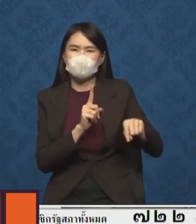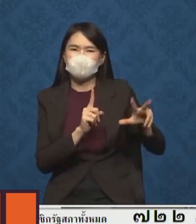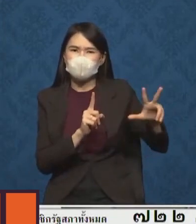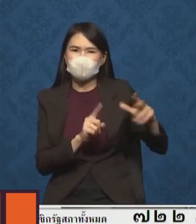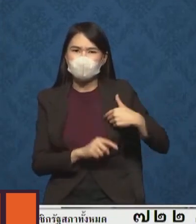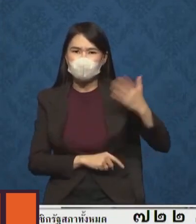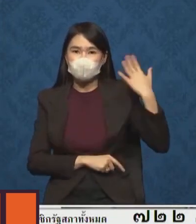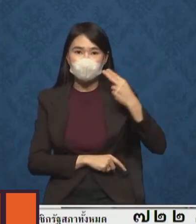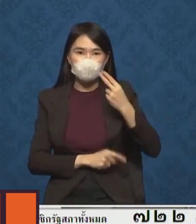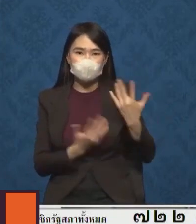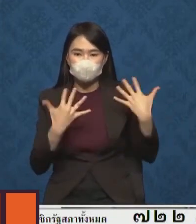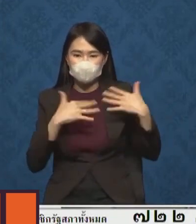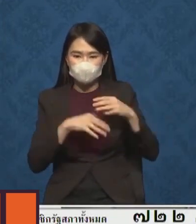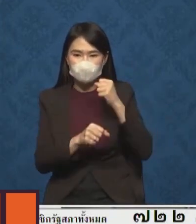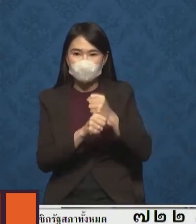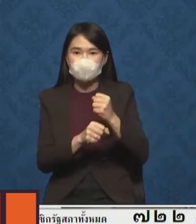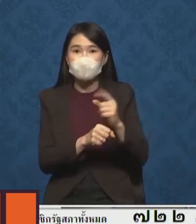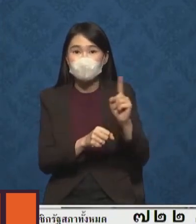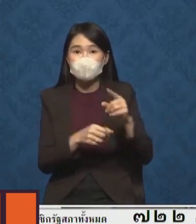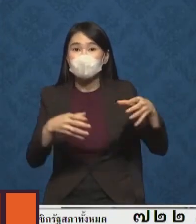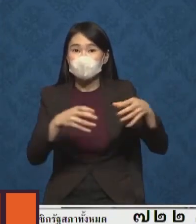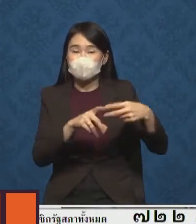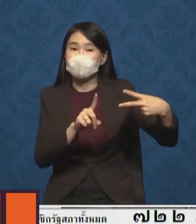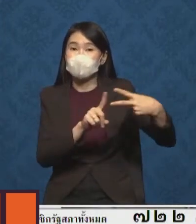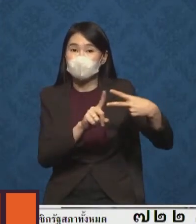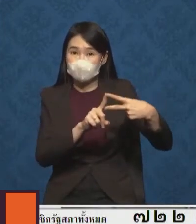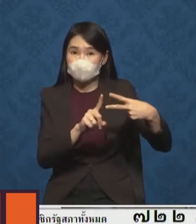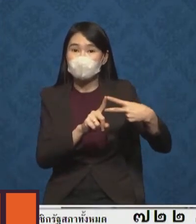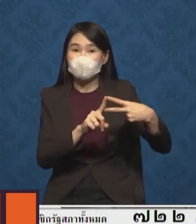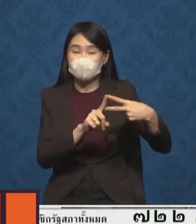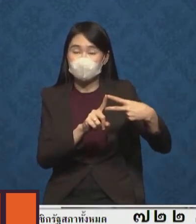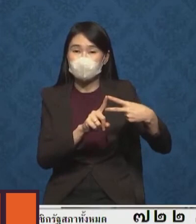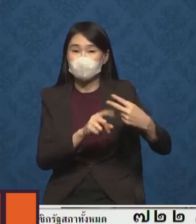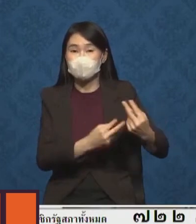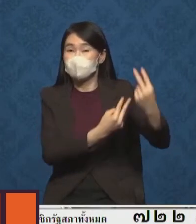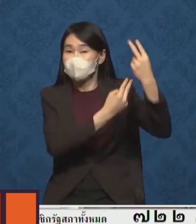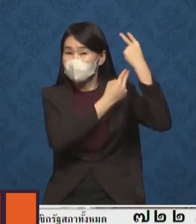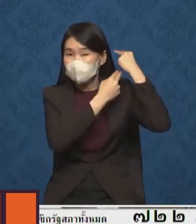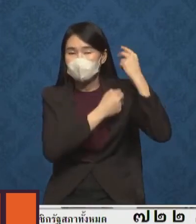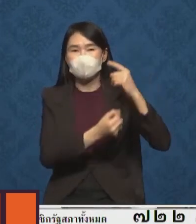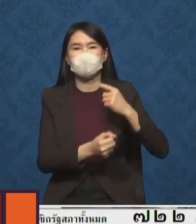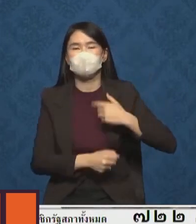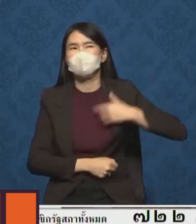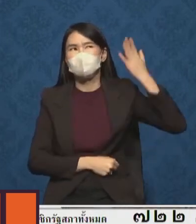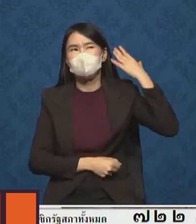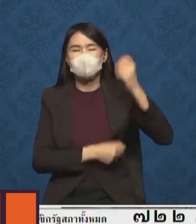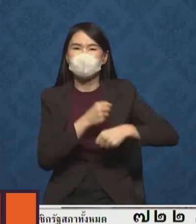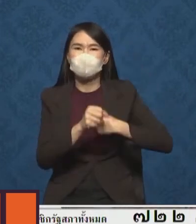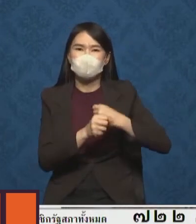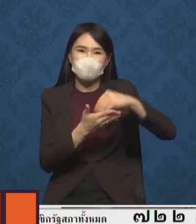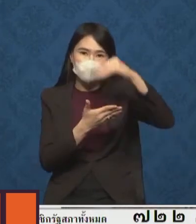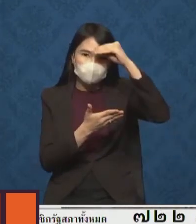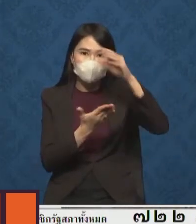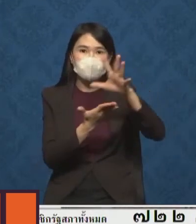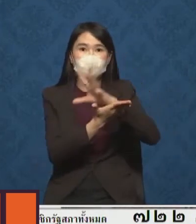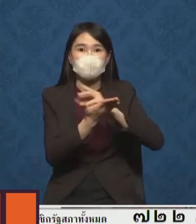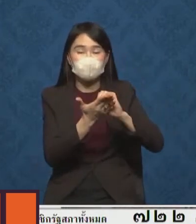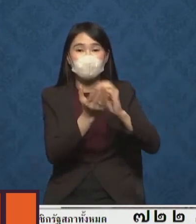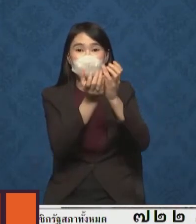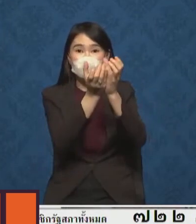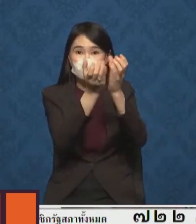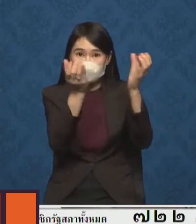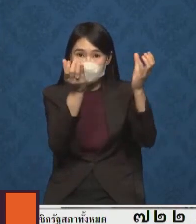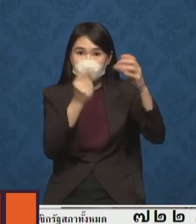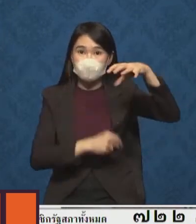ที่เป็นผู้ร่วมกก่อตั้งภักษาคตให่ย้อนความกลบไปในอดีตสมัยทผมเรีนที่หาวิทยาไธรรสาร